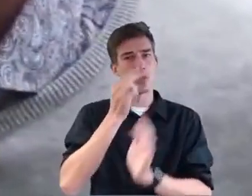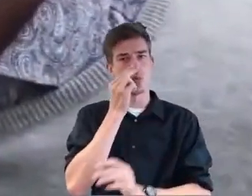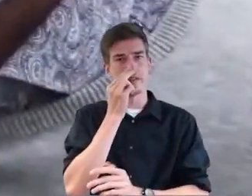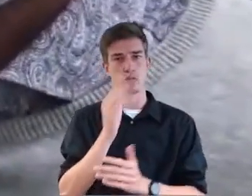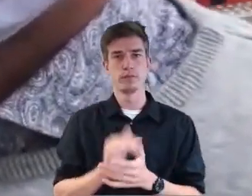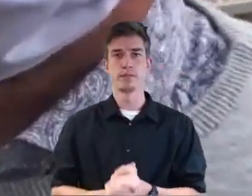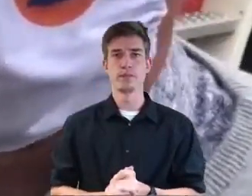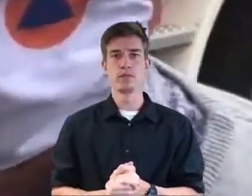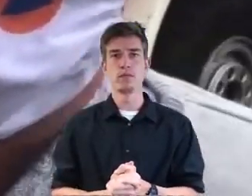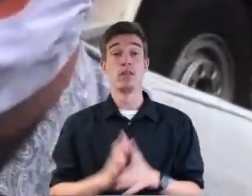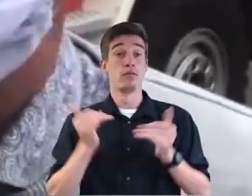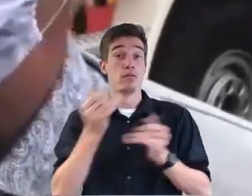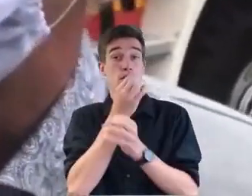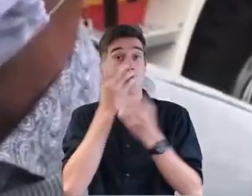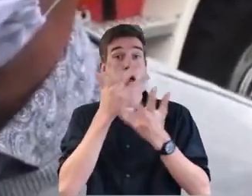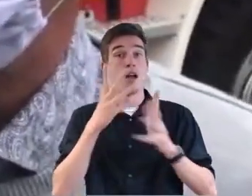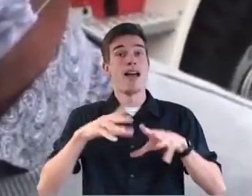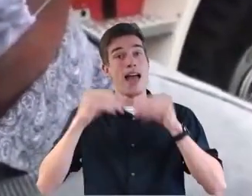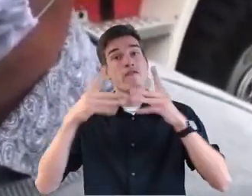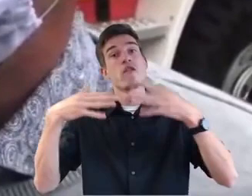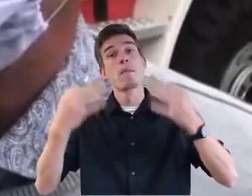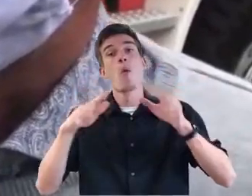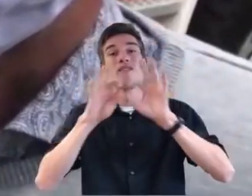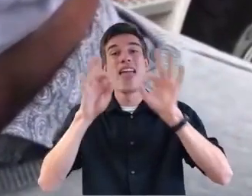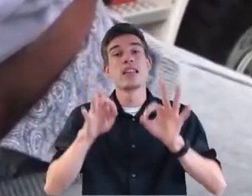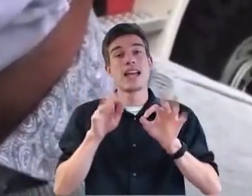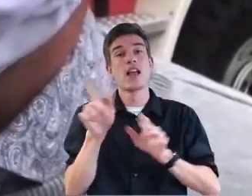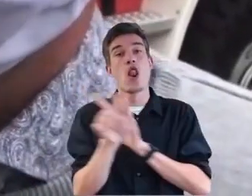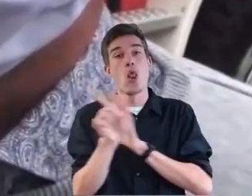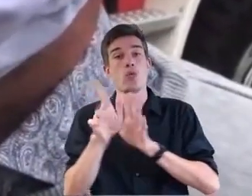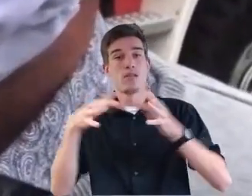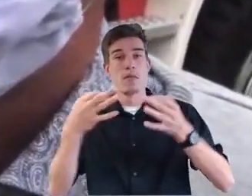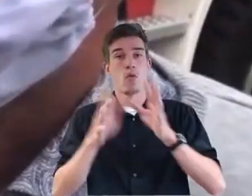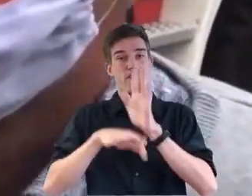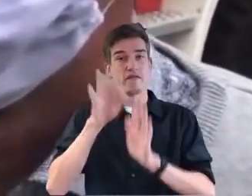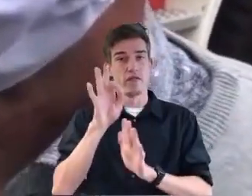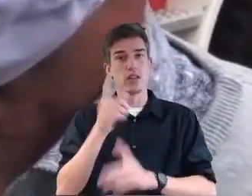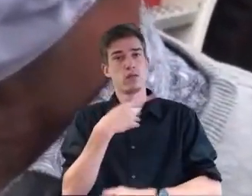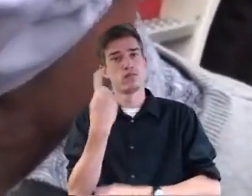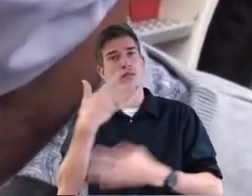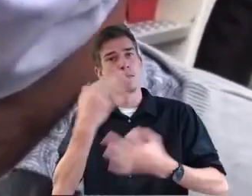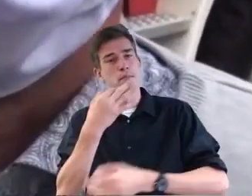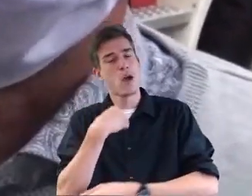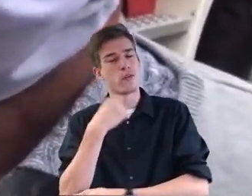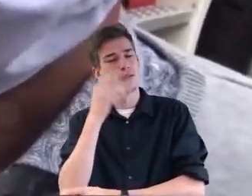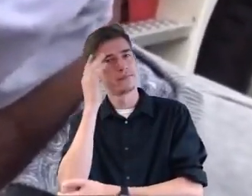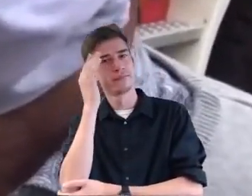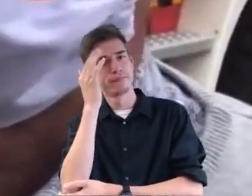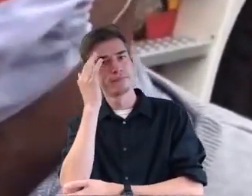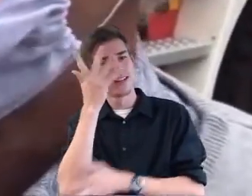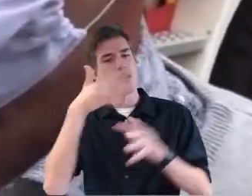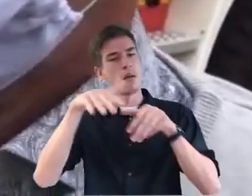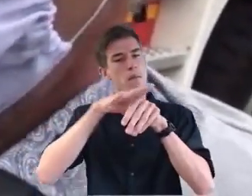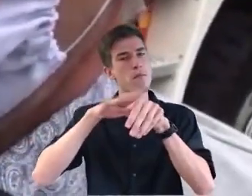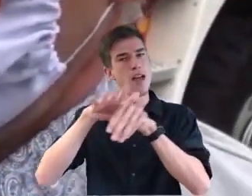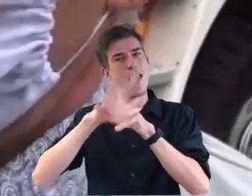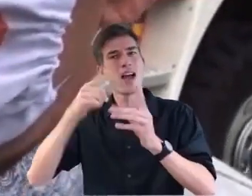Anfang steht natürlich erstmal, dass man eine Fähigkeitslücke entdeckt. Das heißt, man muss feststellen, dass man in irgendeinem Bereich